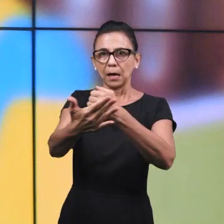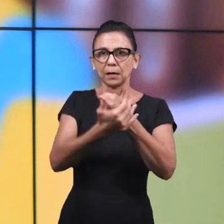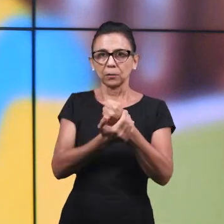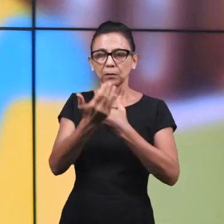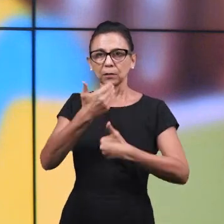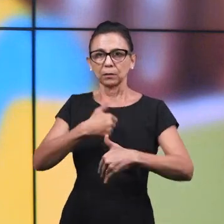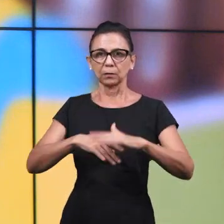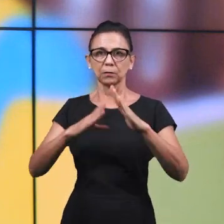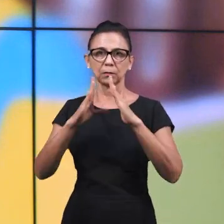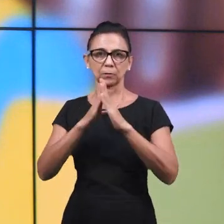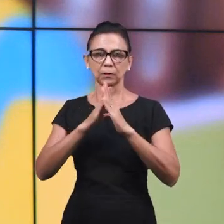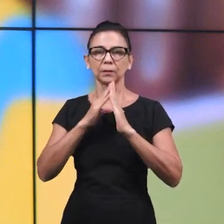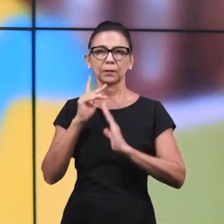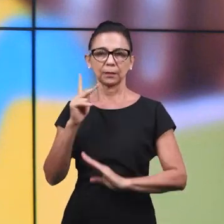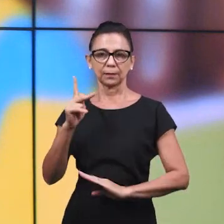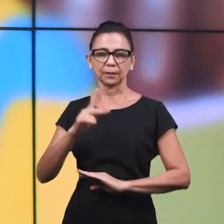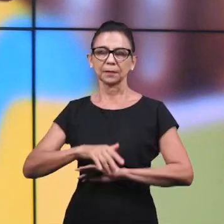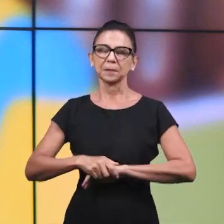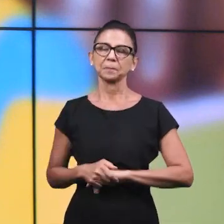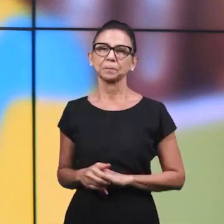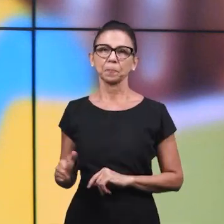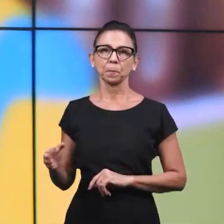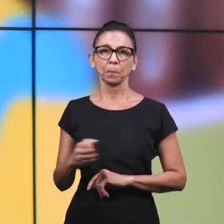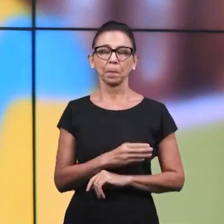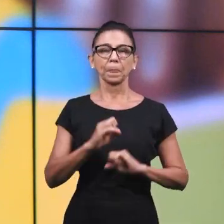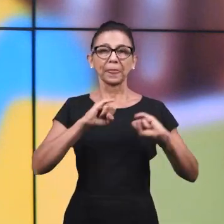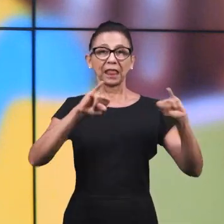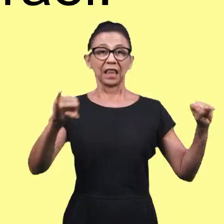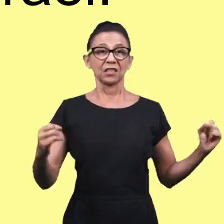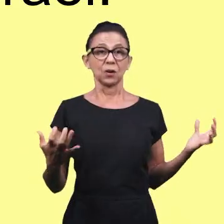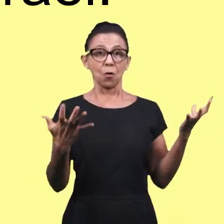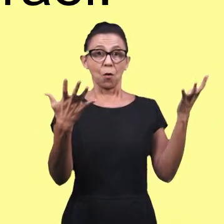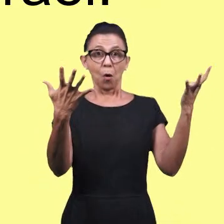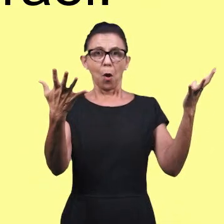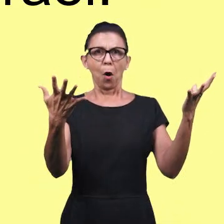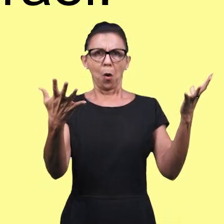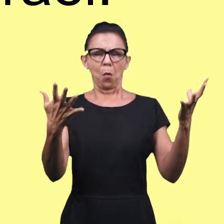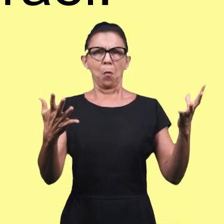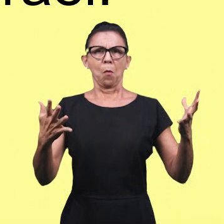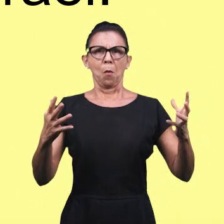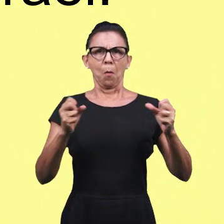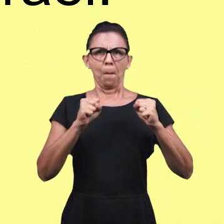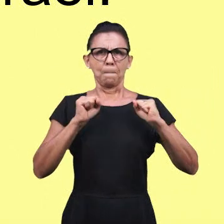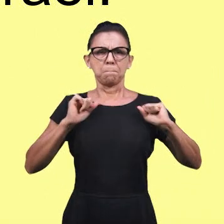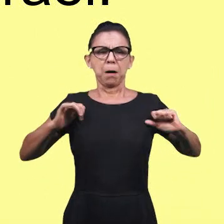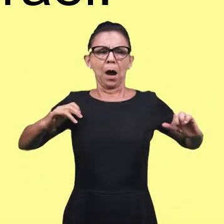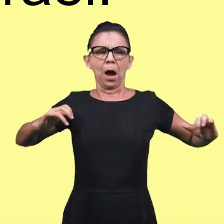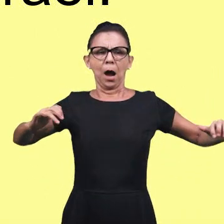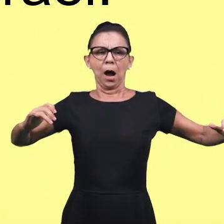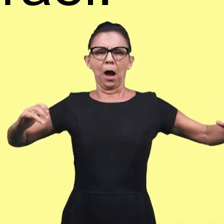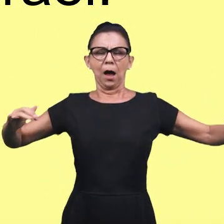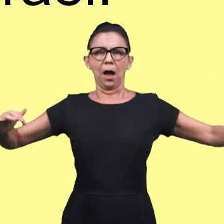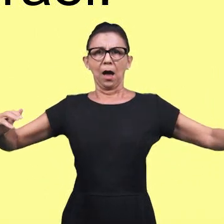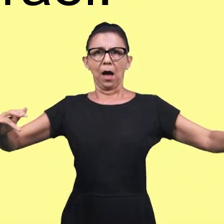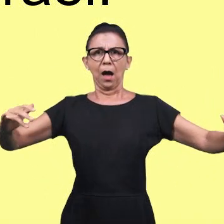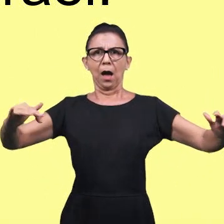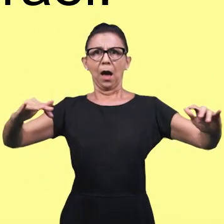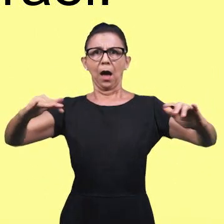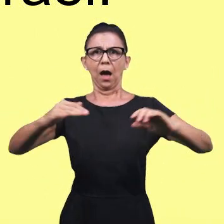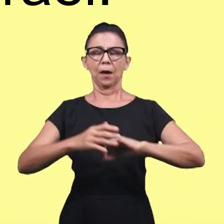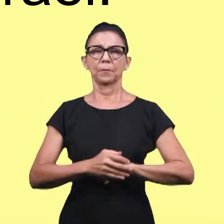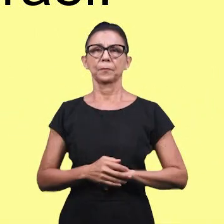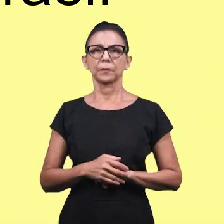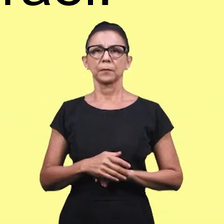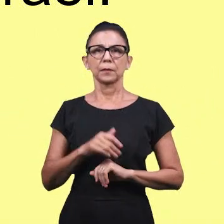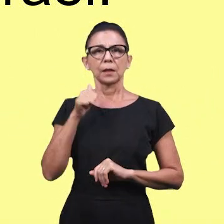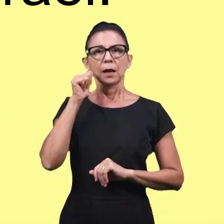père. Jéricho était une ville fortifiée, entourée par de grosses murailles et très larges. La